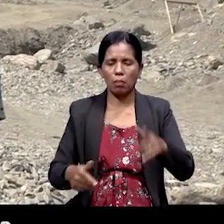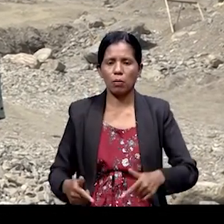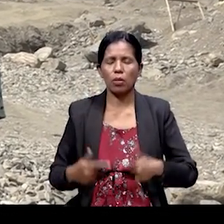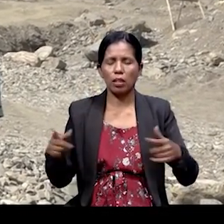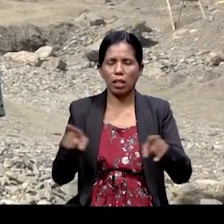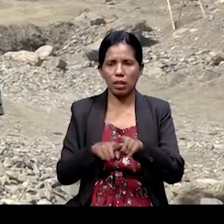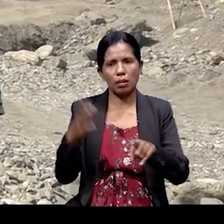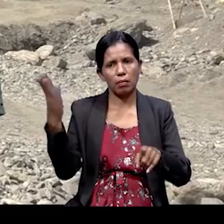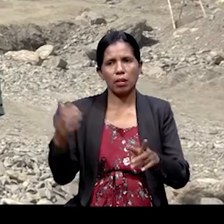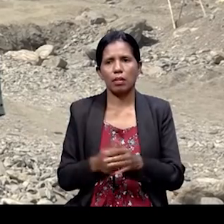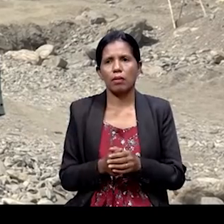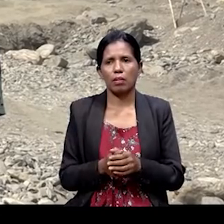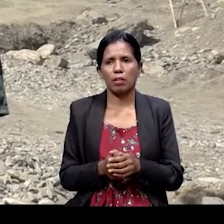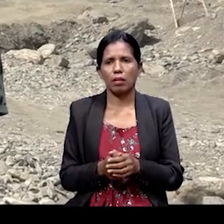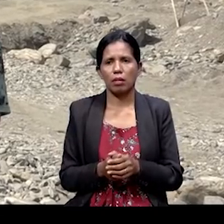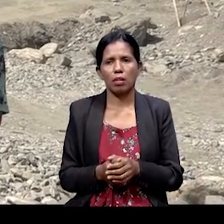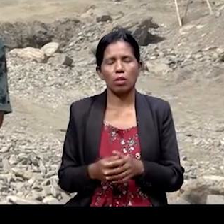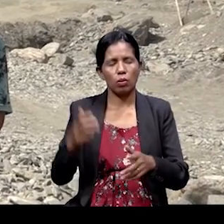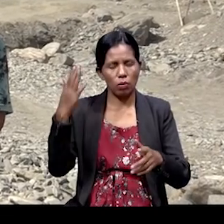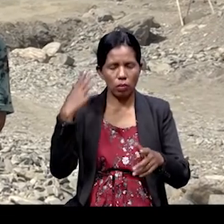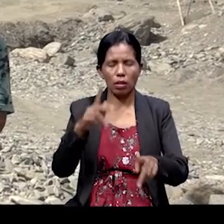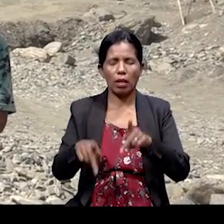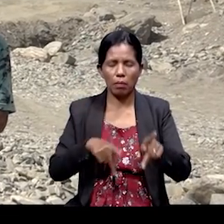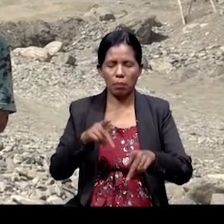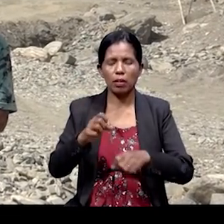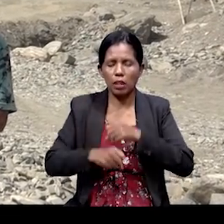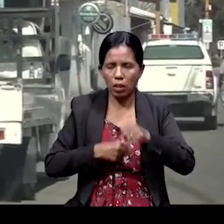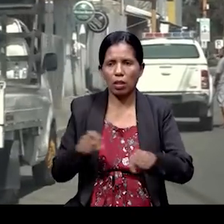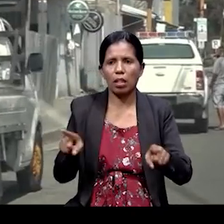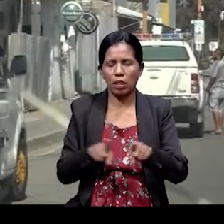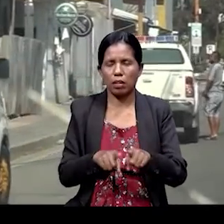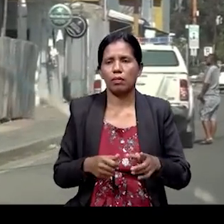atu bahia ne bamos pobu mos terus satu makuhin loron hori istaru iya.